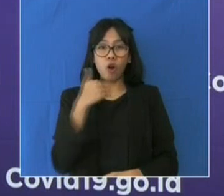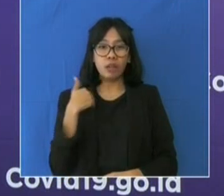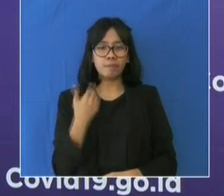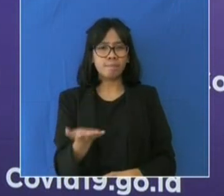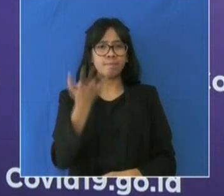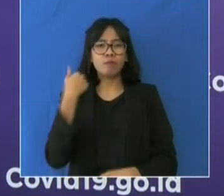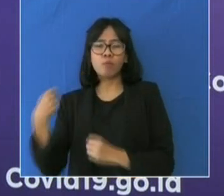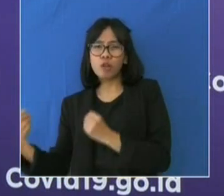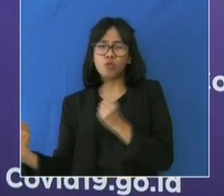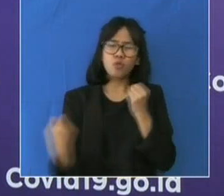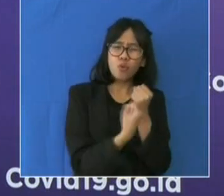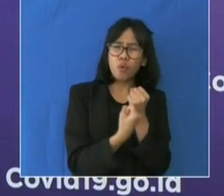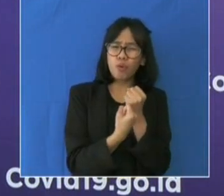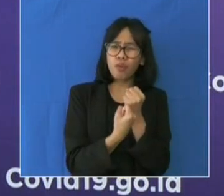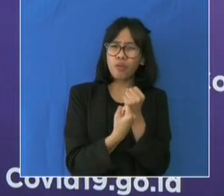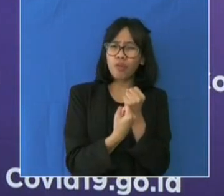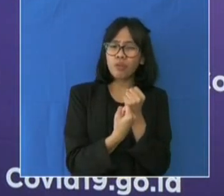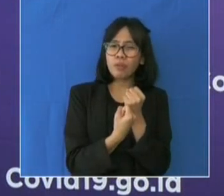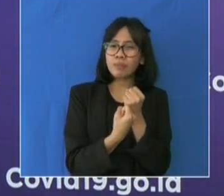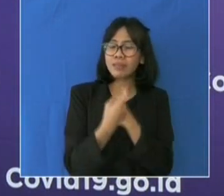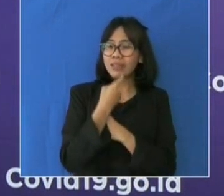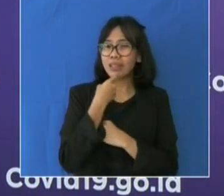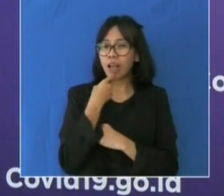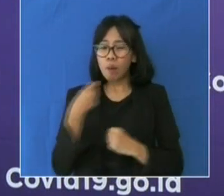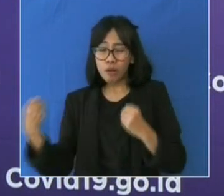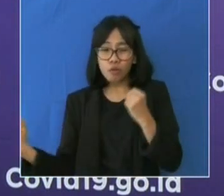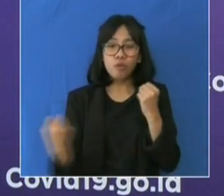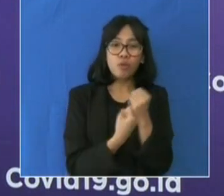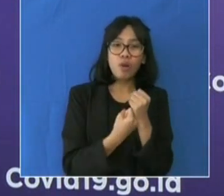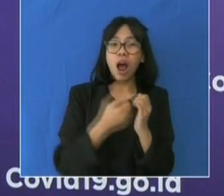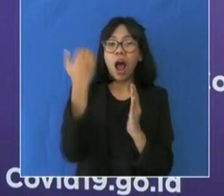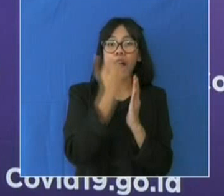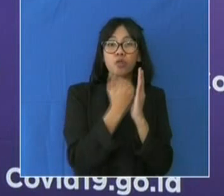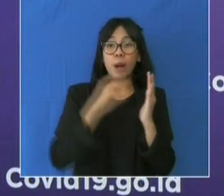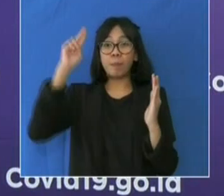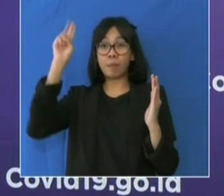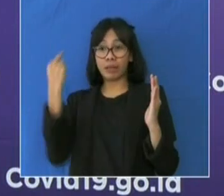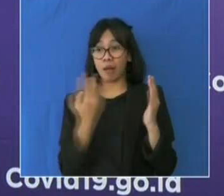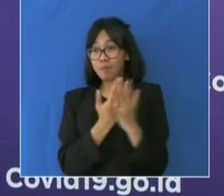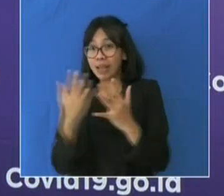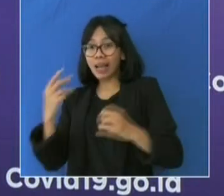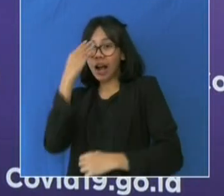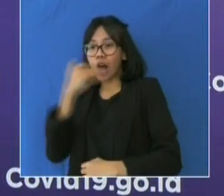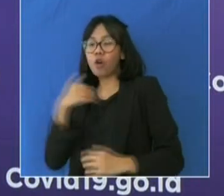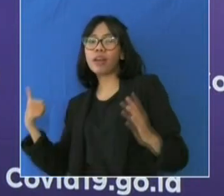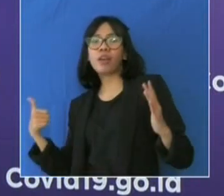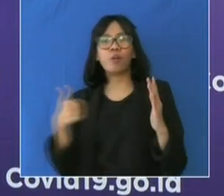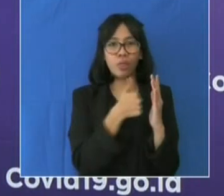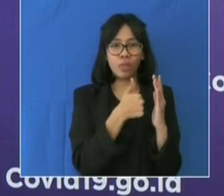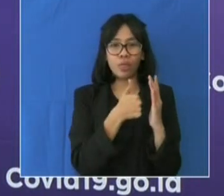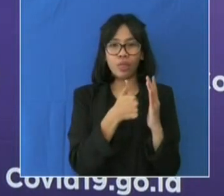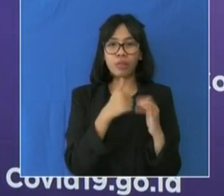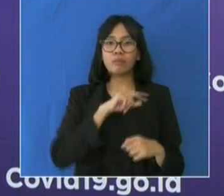mendukung sepenuhnya kebijakan yang dikeluarkan oleh pemerintah Indonesia